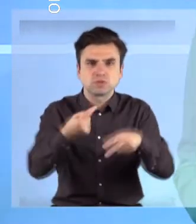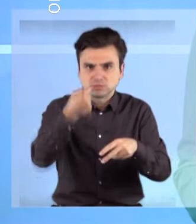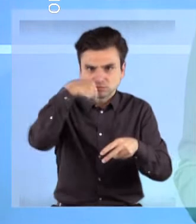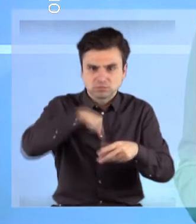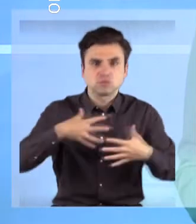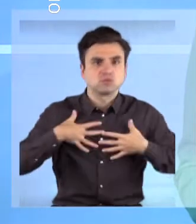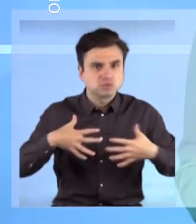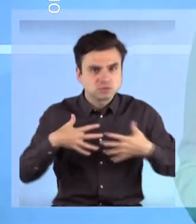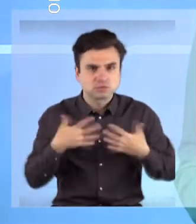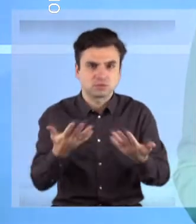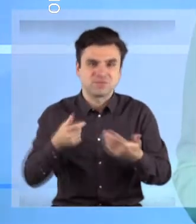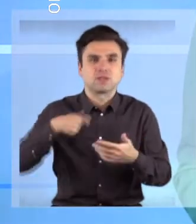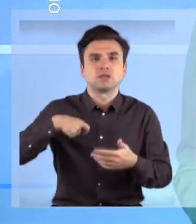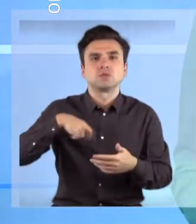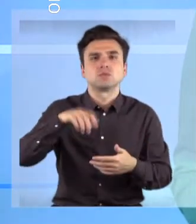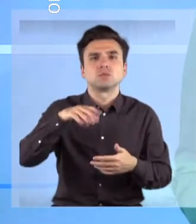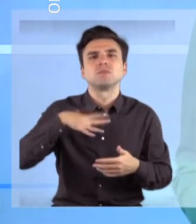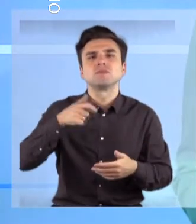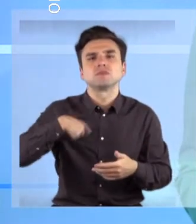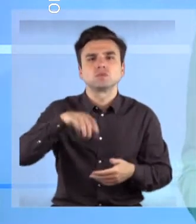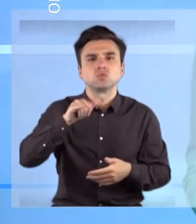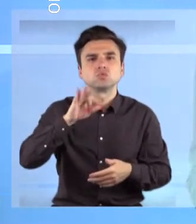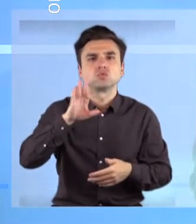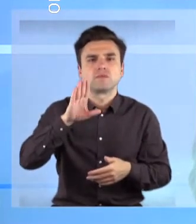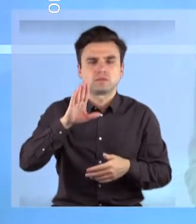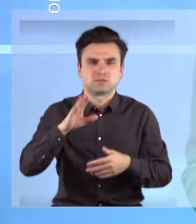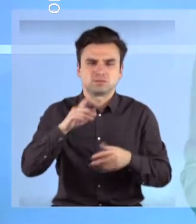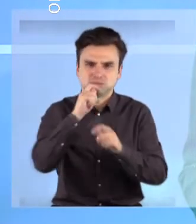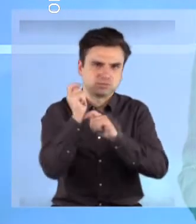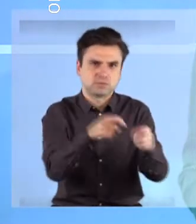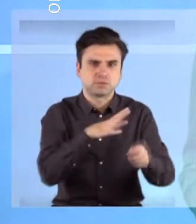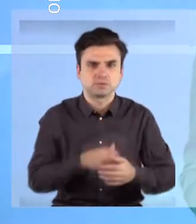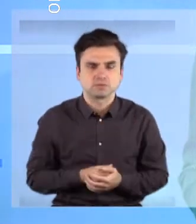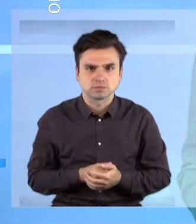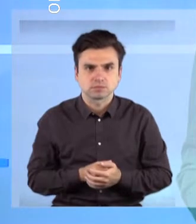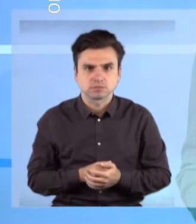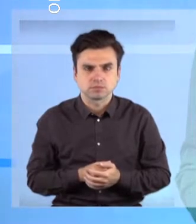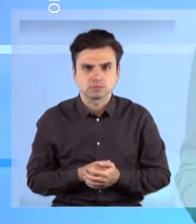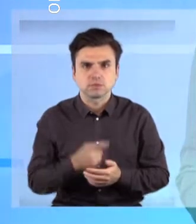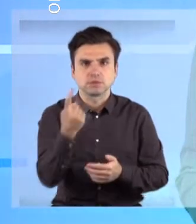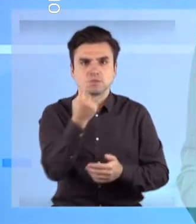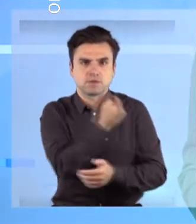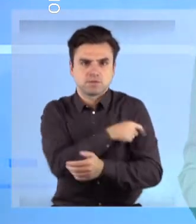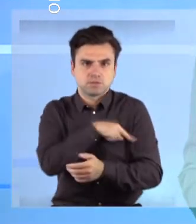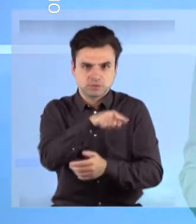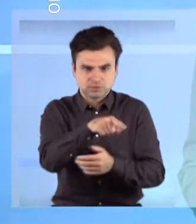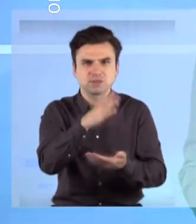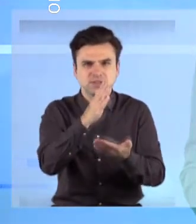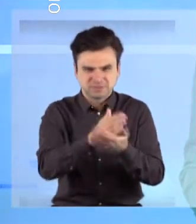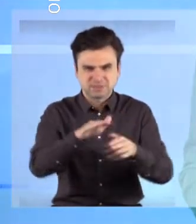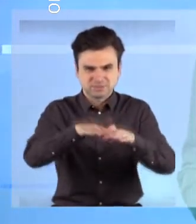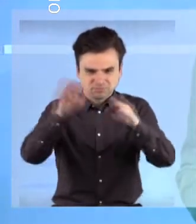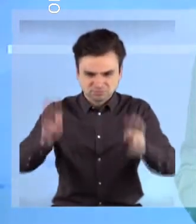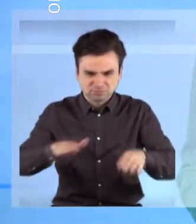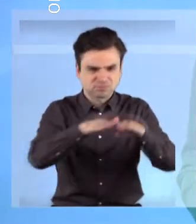Ним можна користуватися будь-де. Також для лікарні придбали новенький кисневий концентратор та клинки для інтубації.